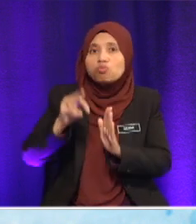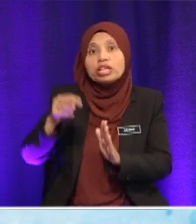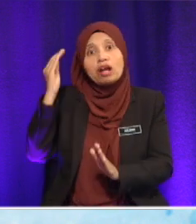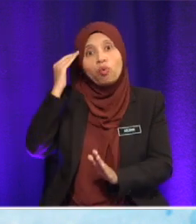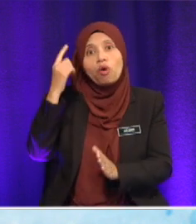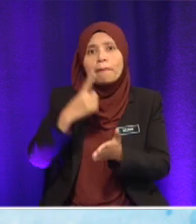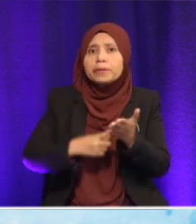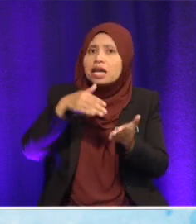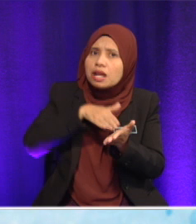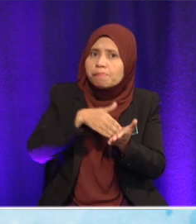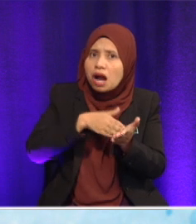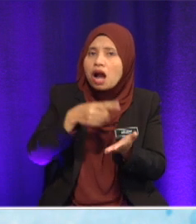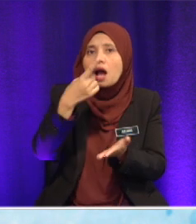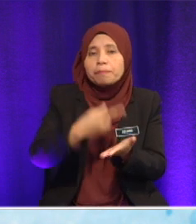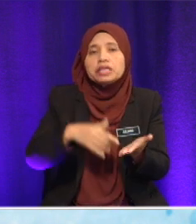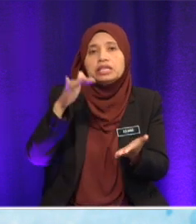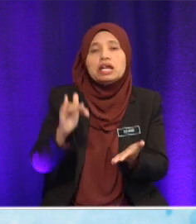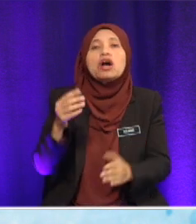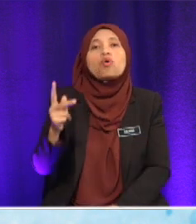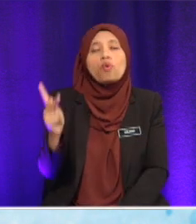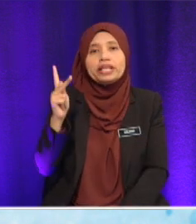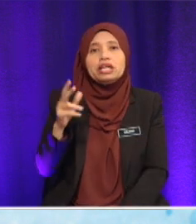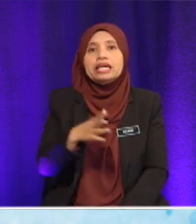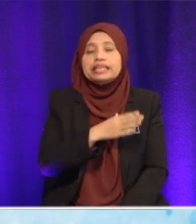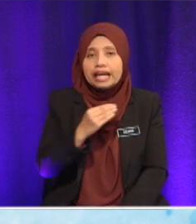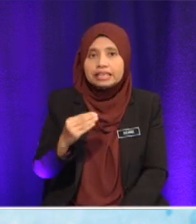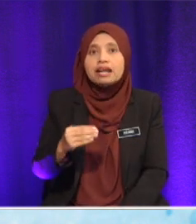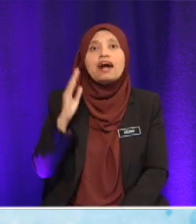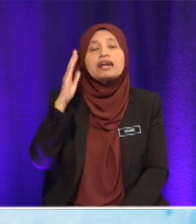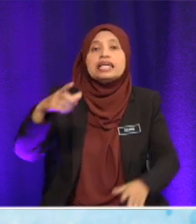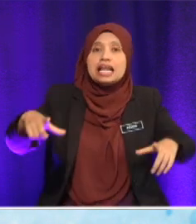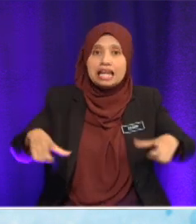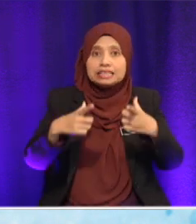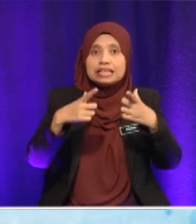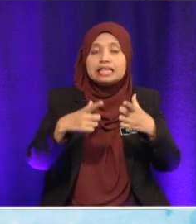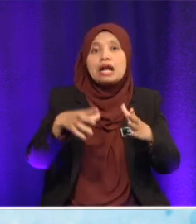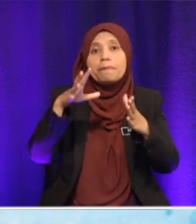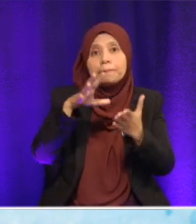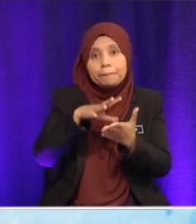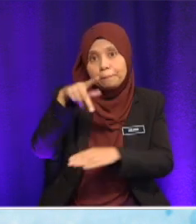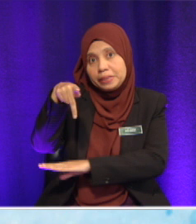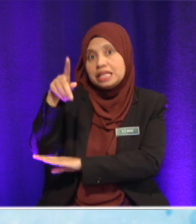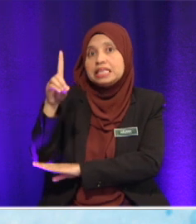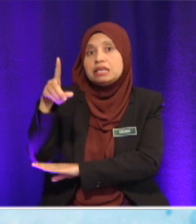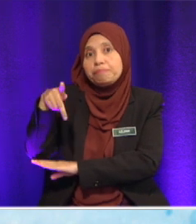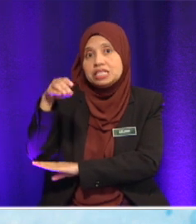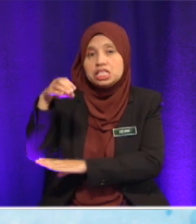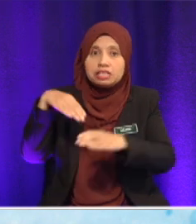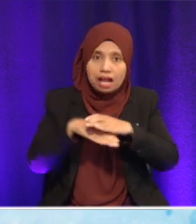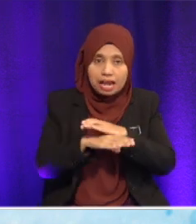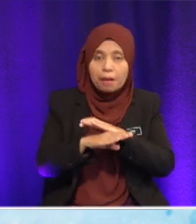dan mereka akan laksana dan mereka akan melaksanakan pengajaran dan pembelajaran itu di dalam